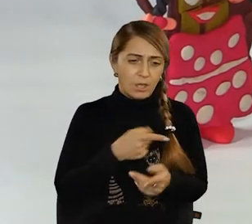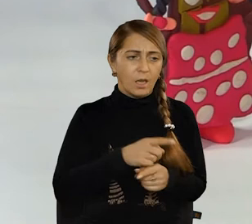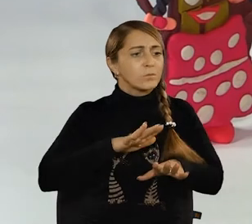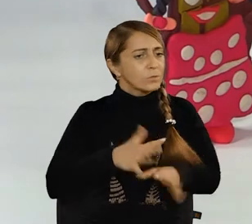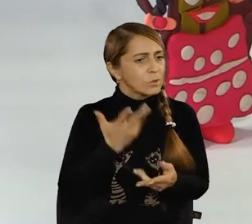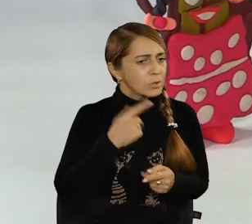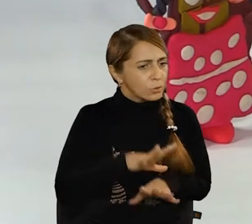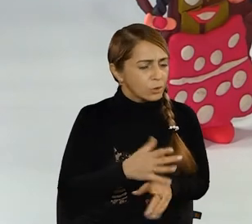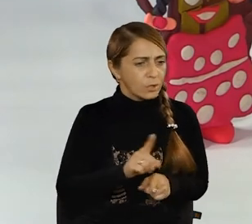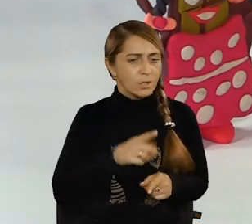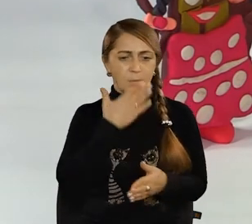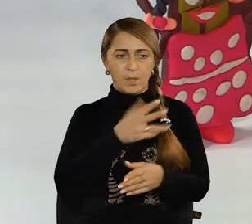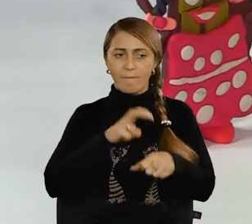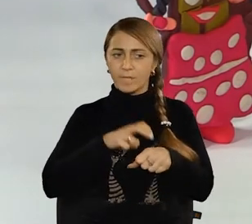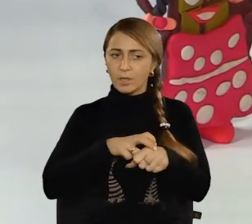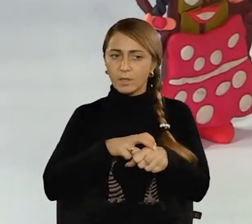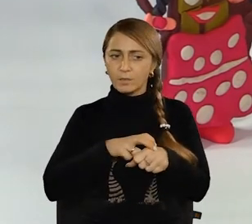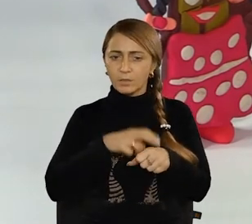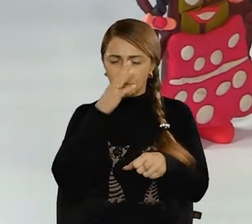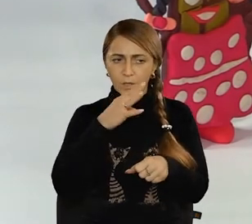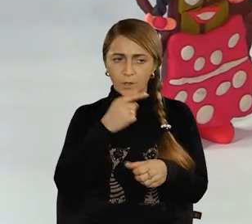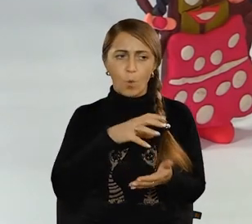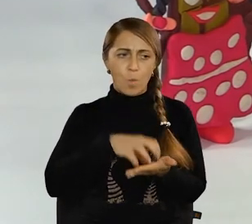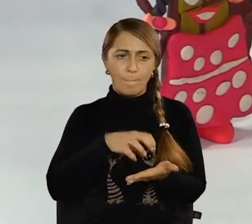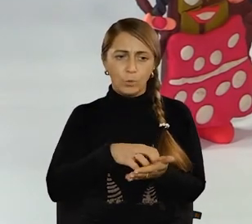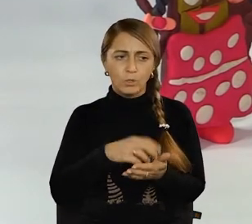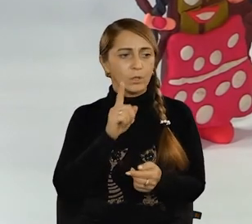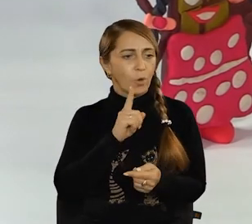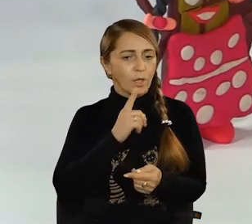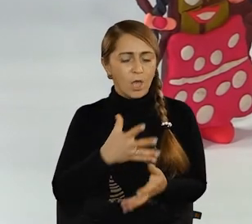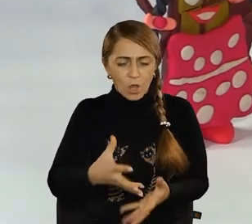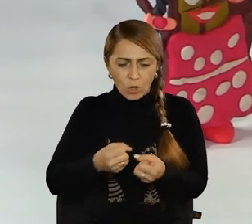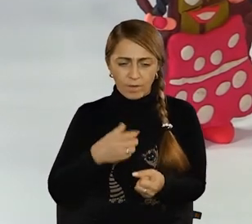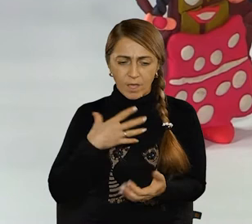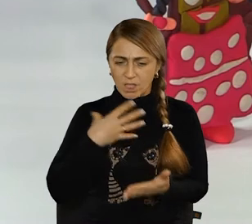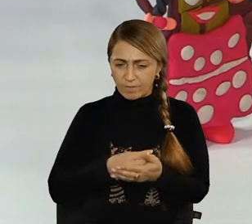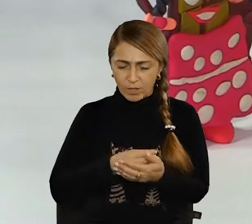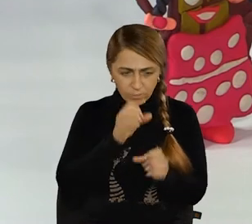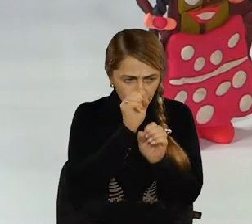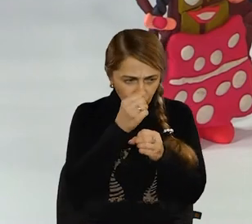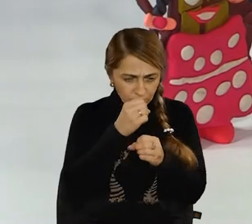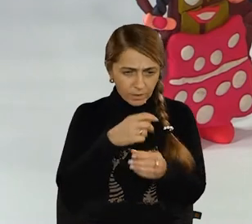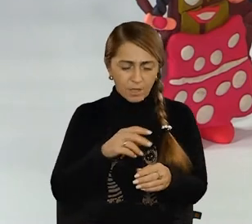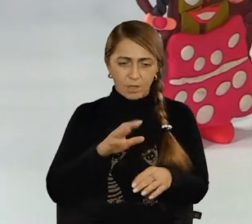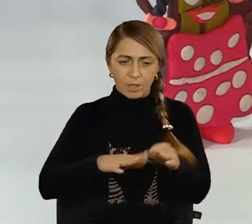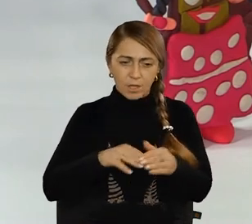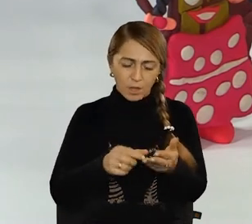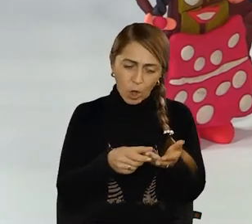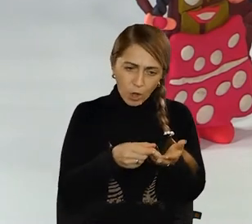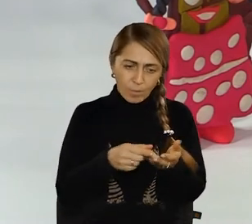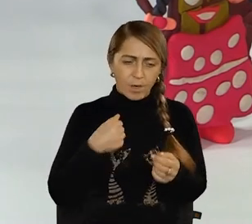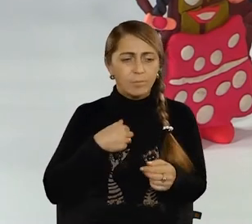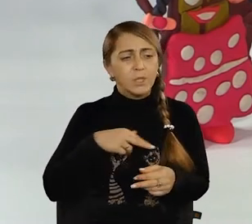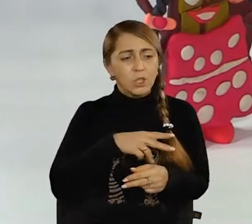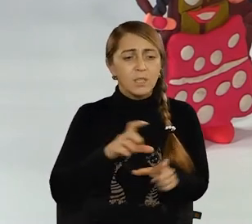це трапилося, запитував тато лікар у пампушки, доки діставав свій стетоскоп та тонометр. Ой, ми